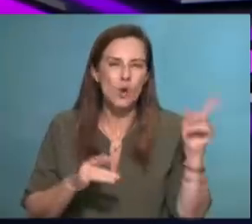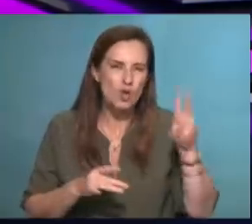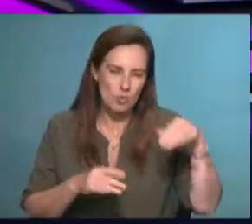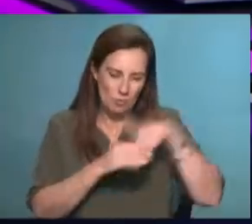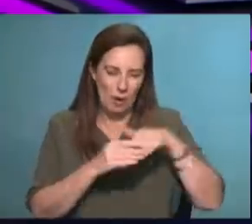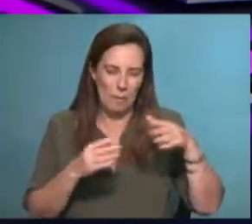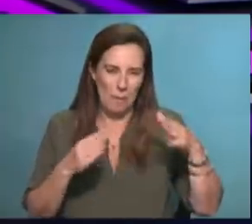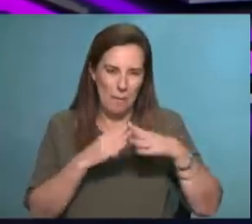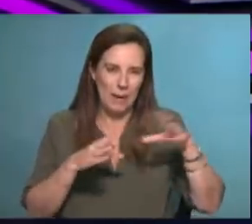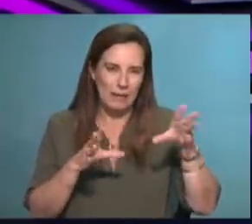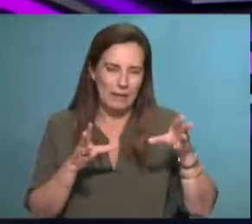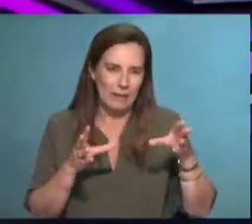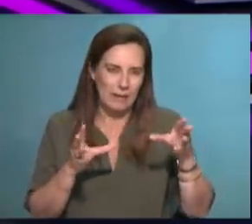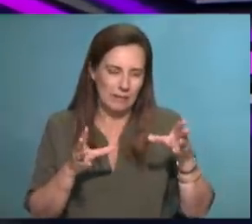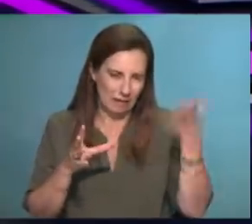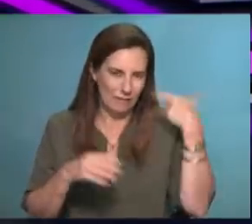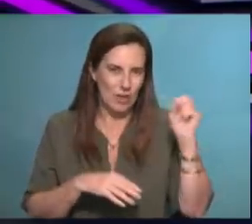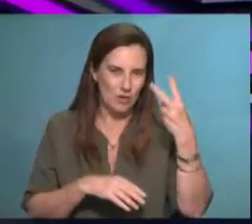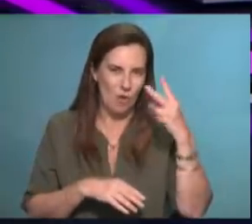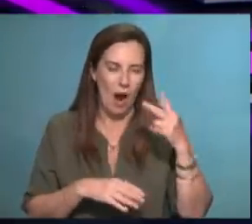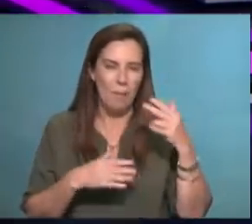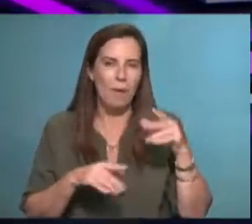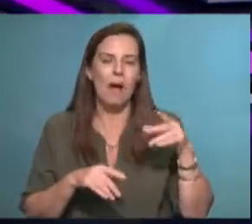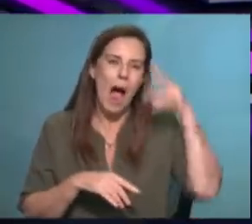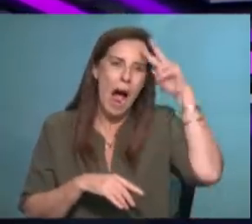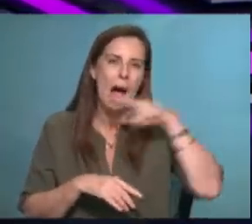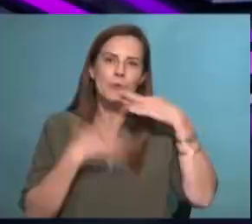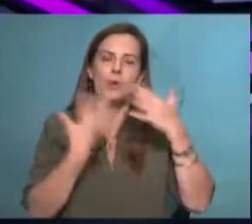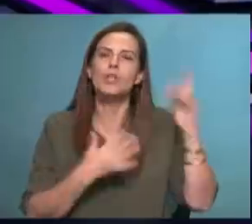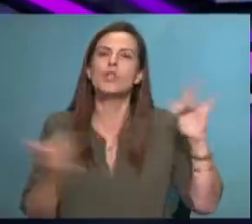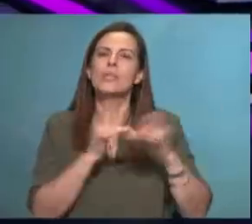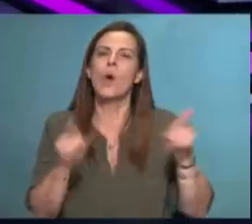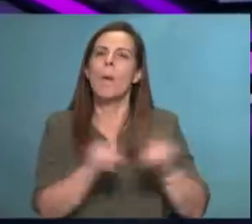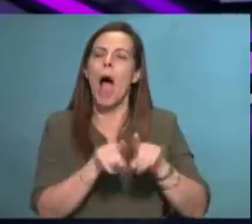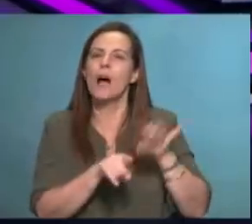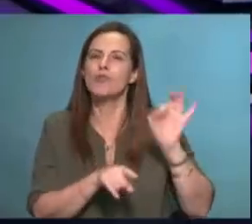לפני שבועיים, ועל זה מעיד אבא שלו היום, היה לו סכסוך עם אח שלו.